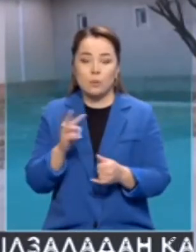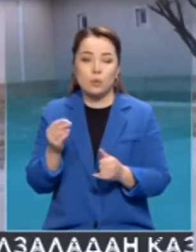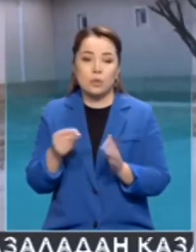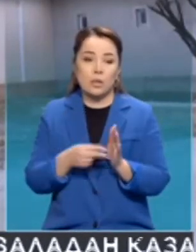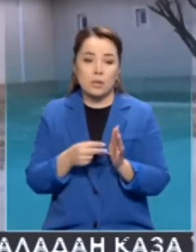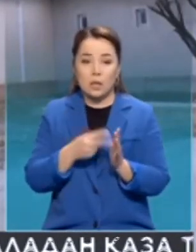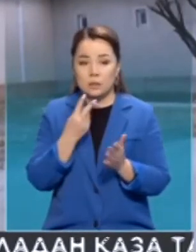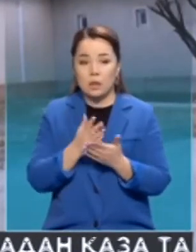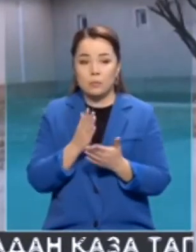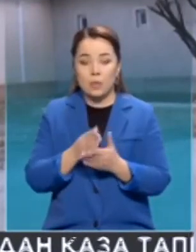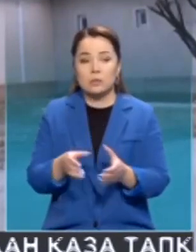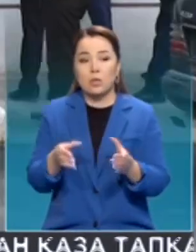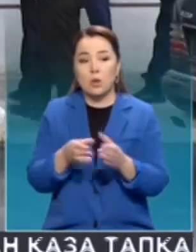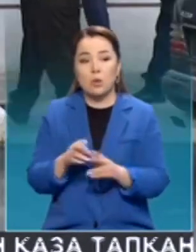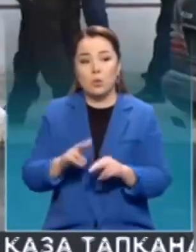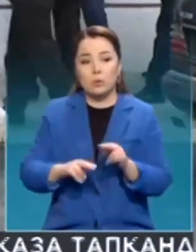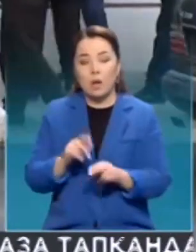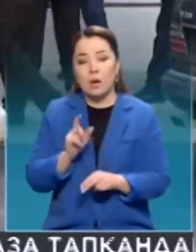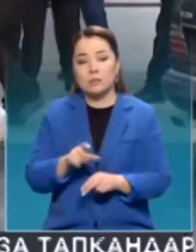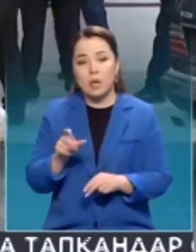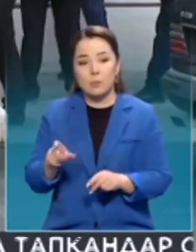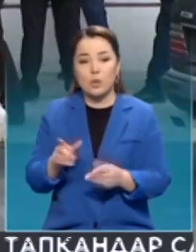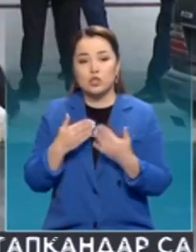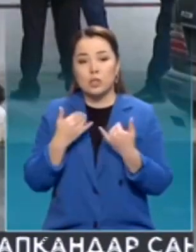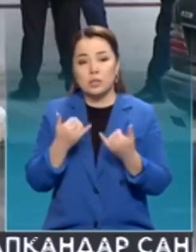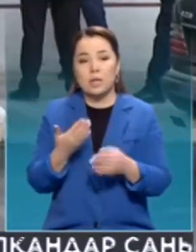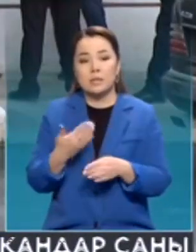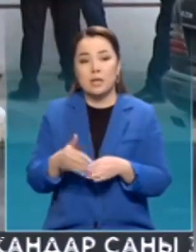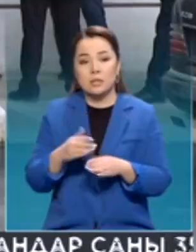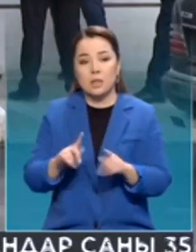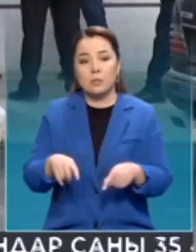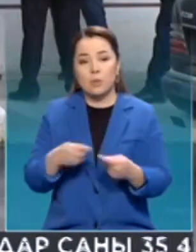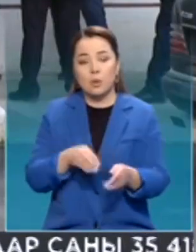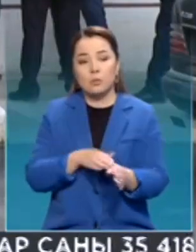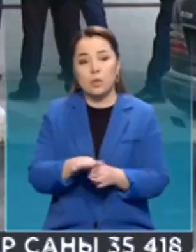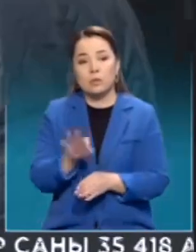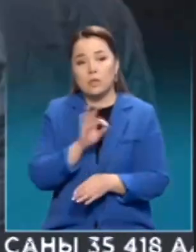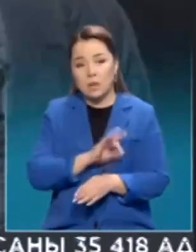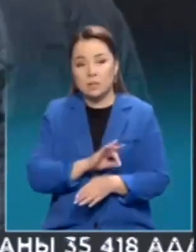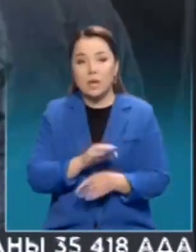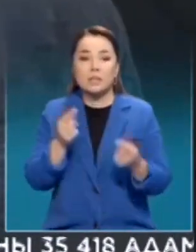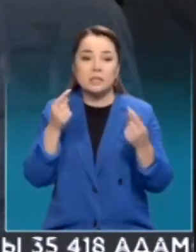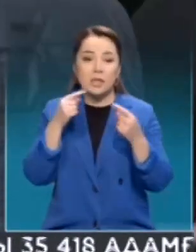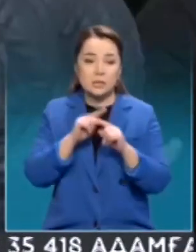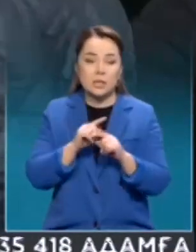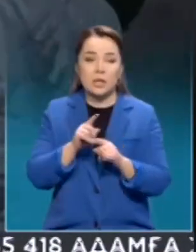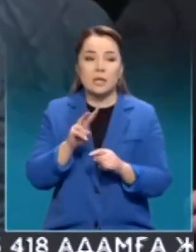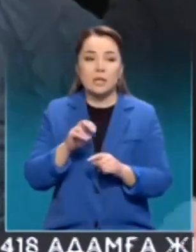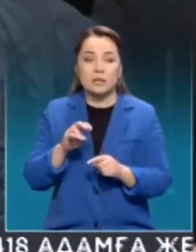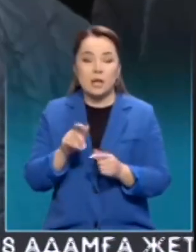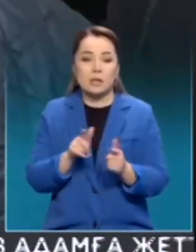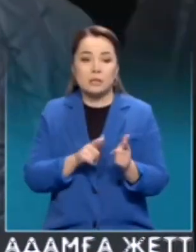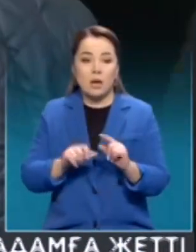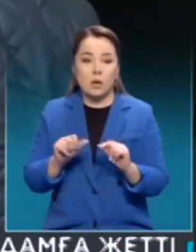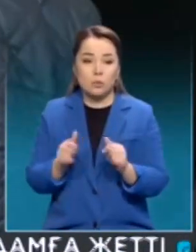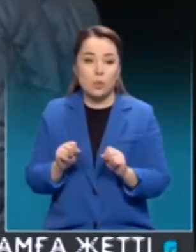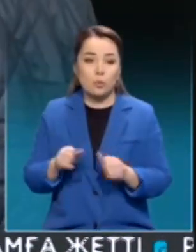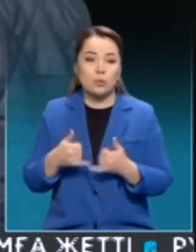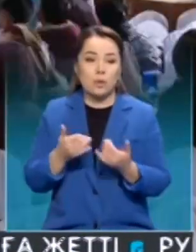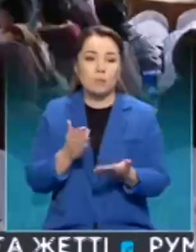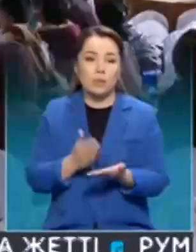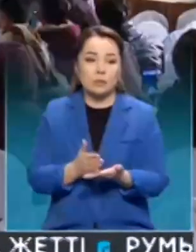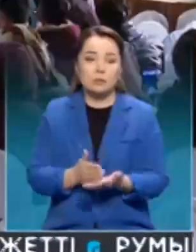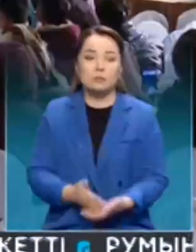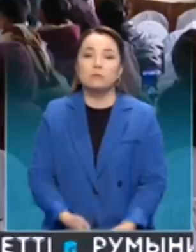теңге. Кооператив құрамындағы азаматтар да жеңілдетілген несиеге қол жеткізіп, техниканы лизингке рәсімдеуге мүмкіндік алады.